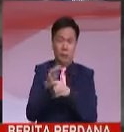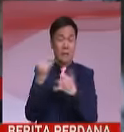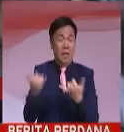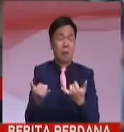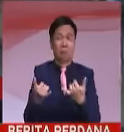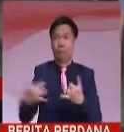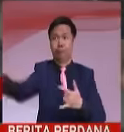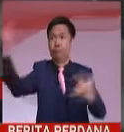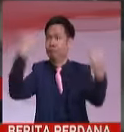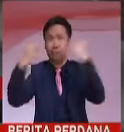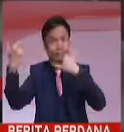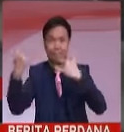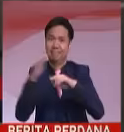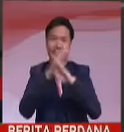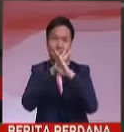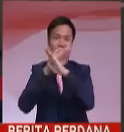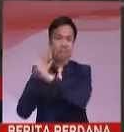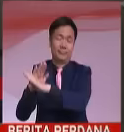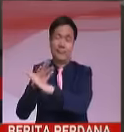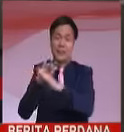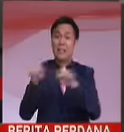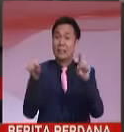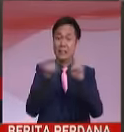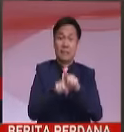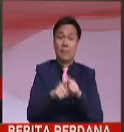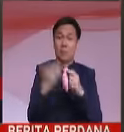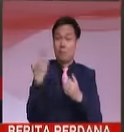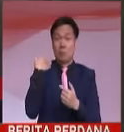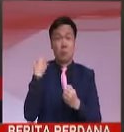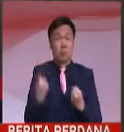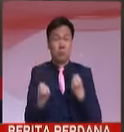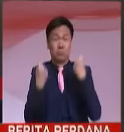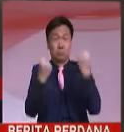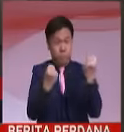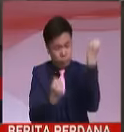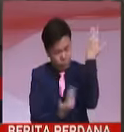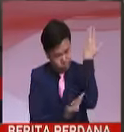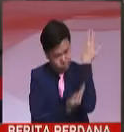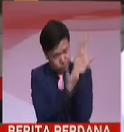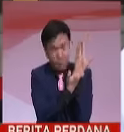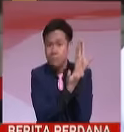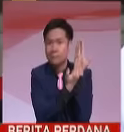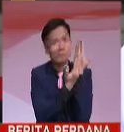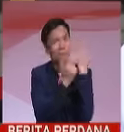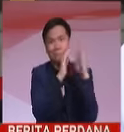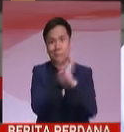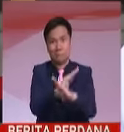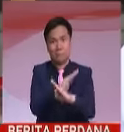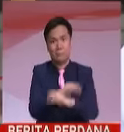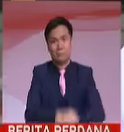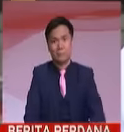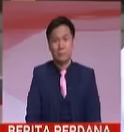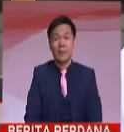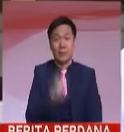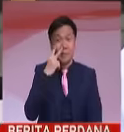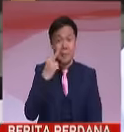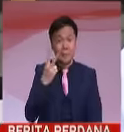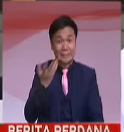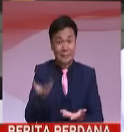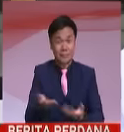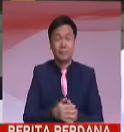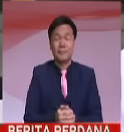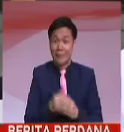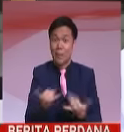lagi ditutup selain pelaksanaan larangan rentas Negeri sebelum ini dan ngakak lihat dalam